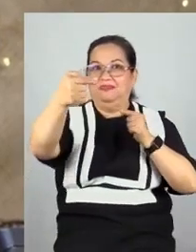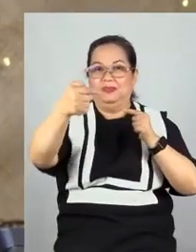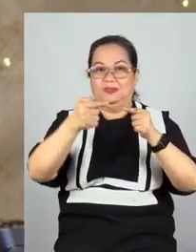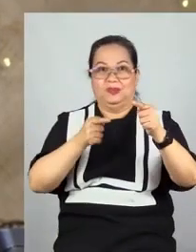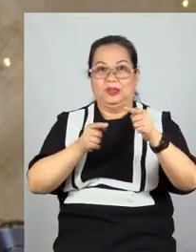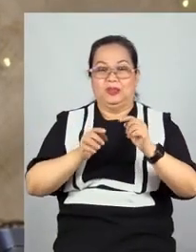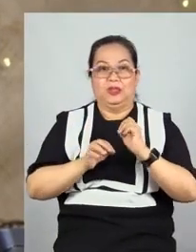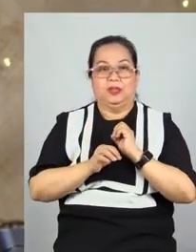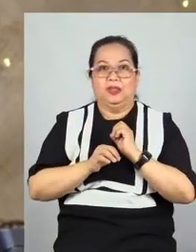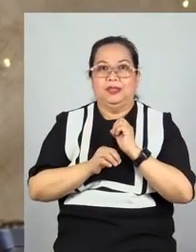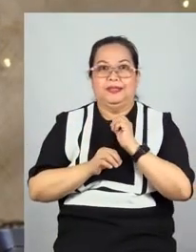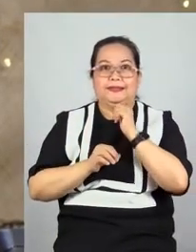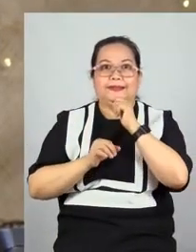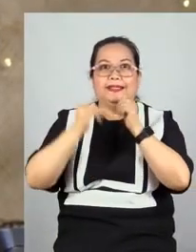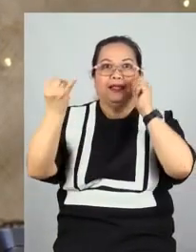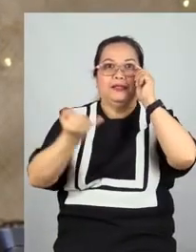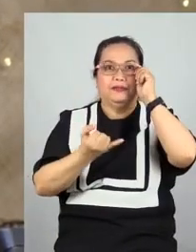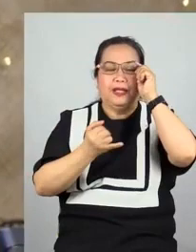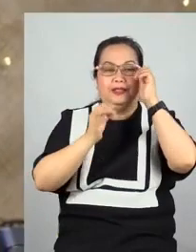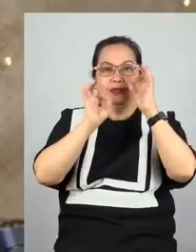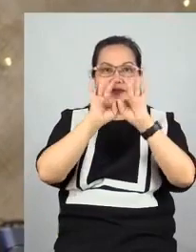hindi niyo inimbita sa party,